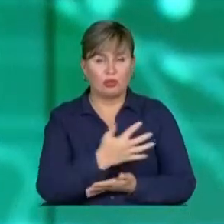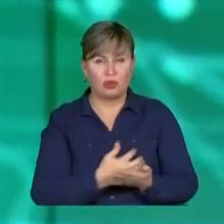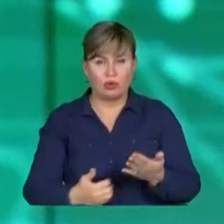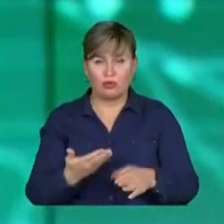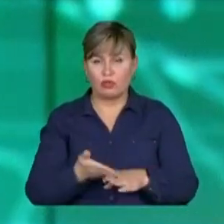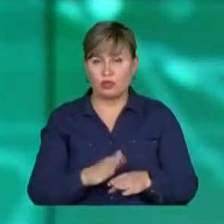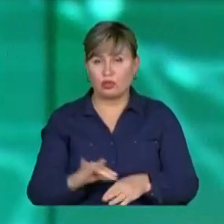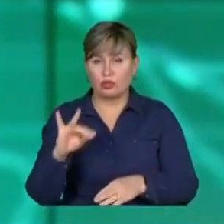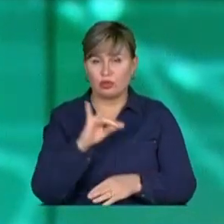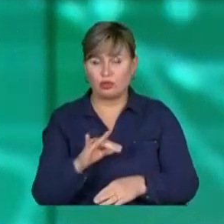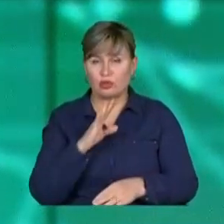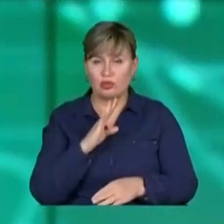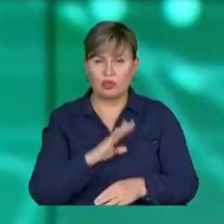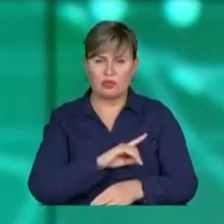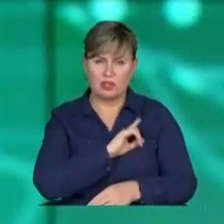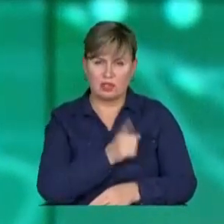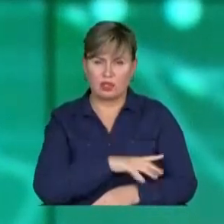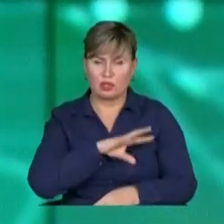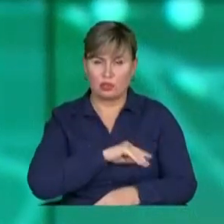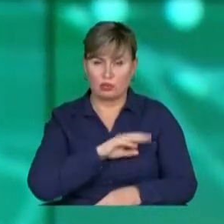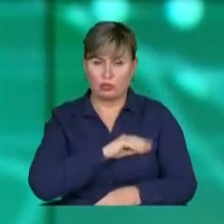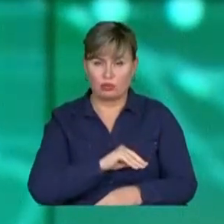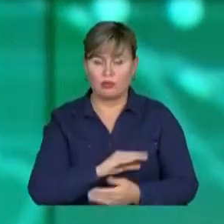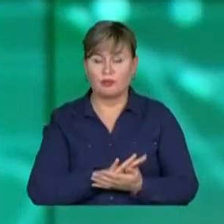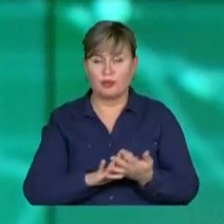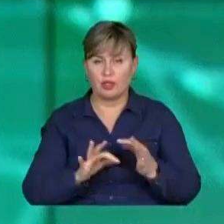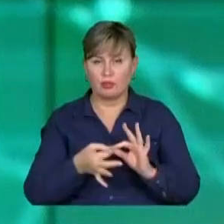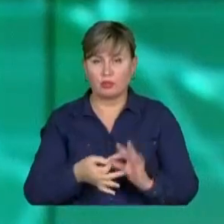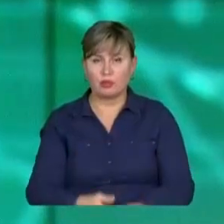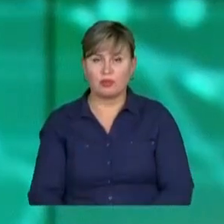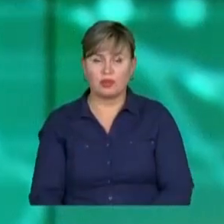тяжелую историю девочки с сильным духом окунулась Даля Насипова.